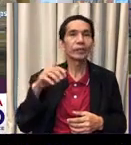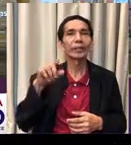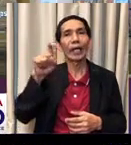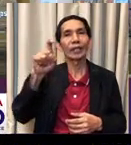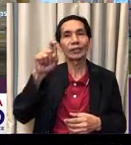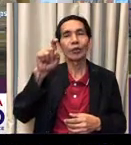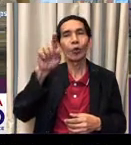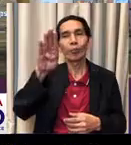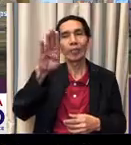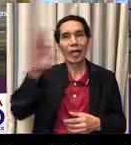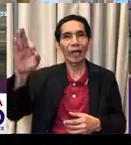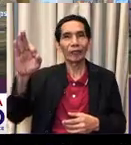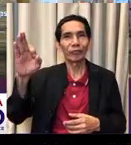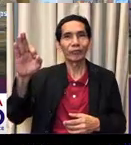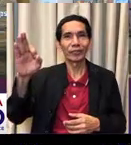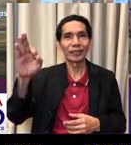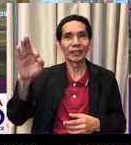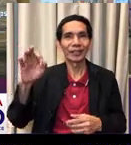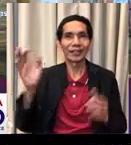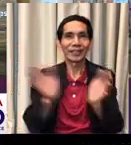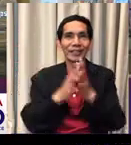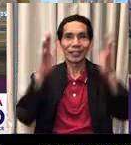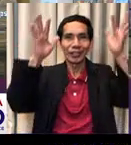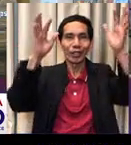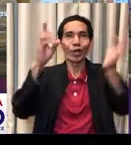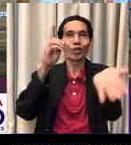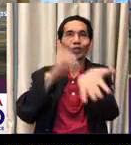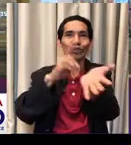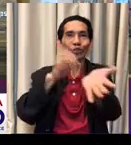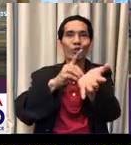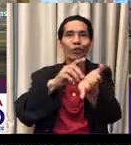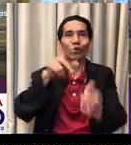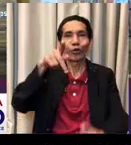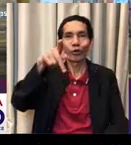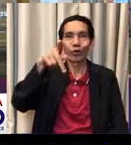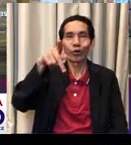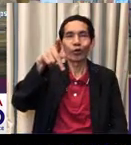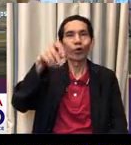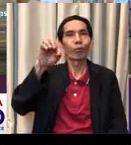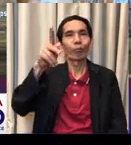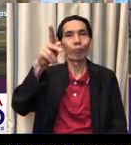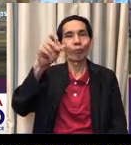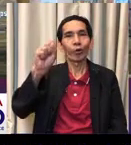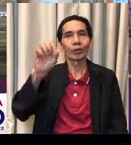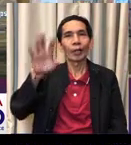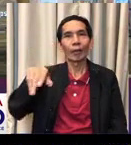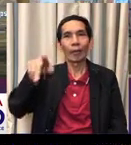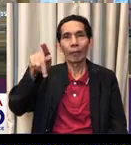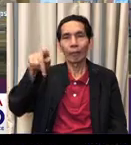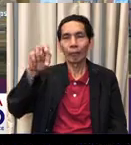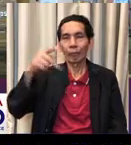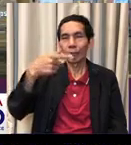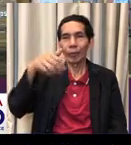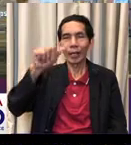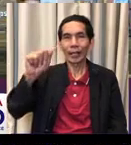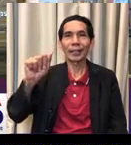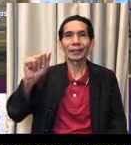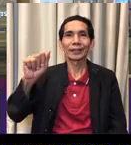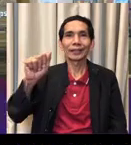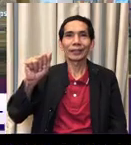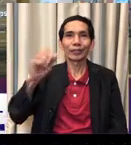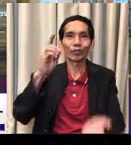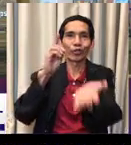ex-boyfriend. Pagbaka natin si Dr. Fox Pangan. Gawin na rin niya ex-husband.